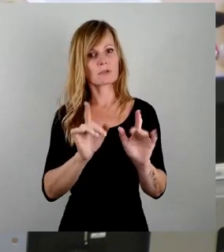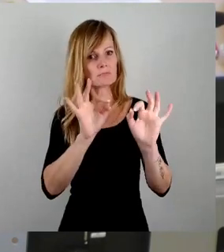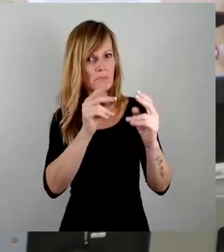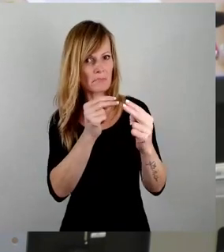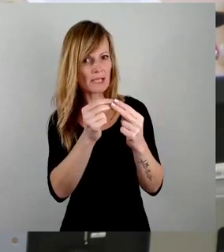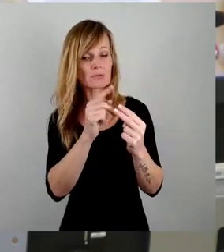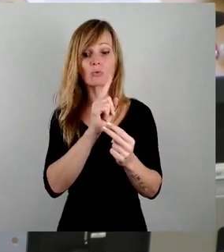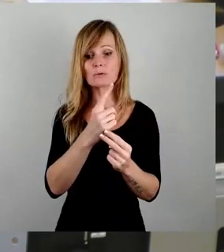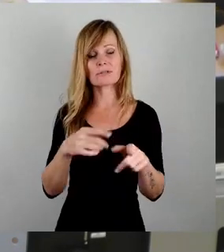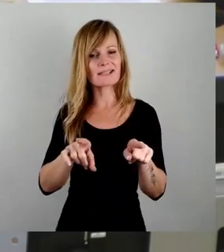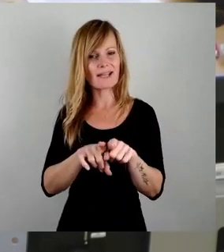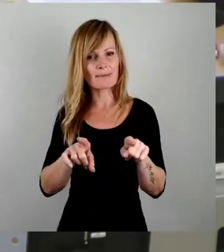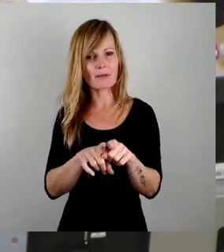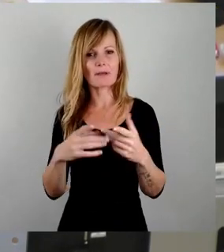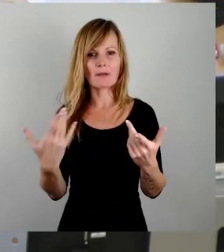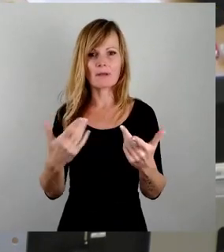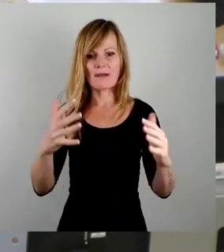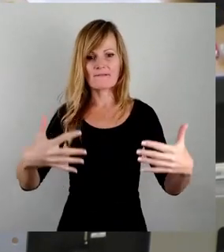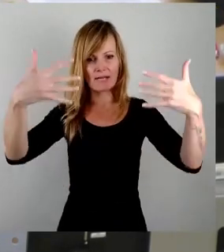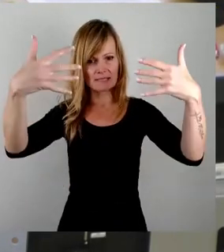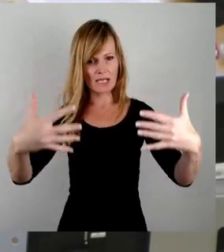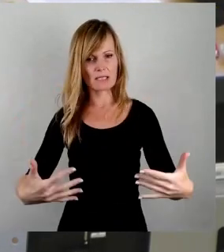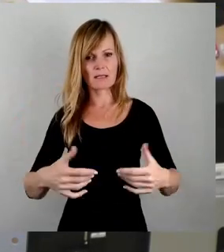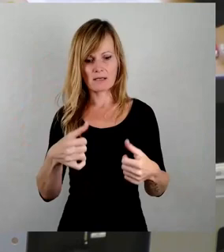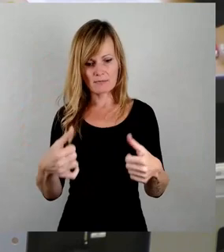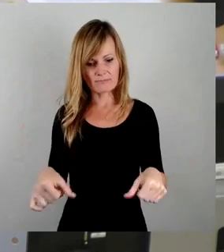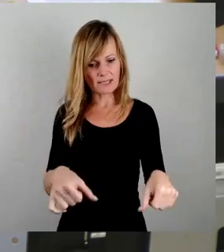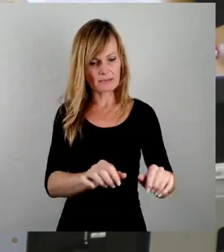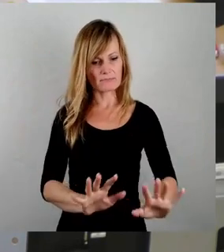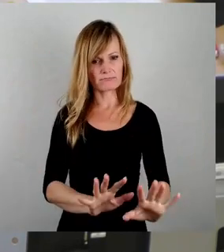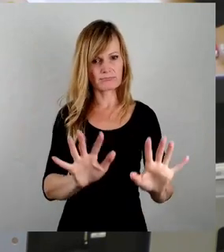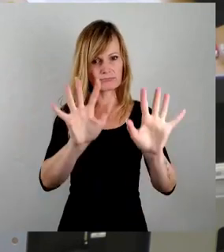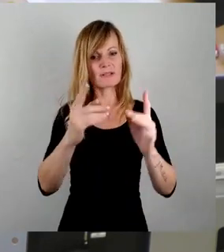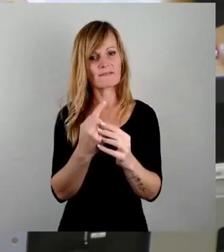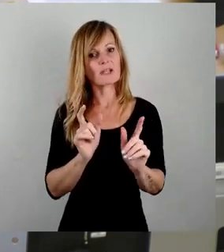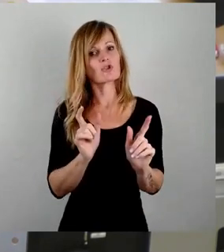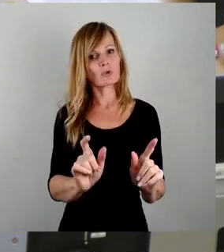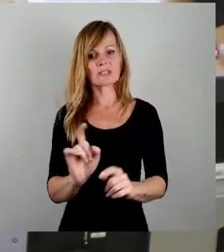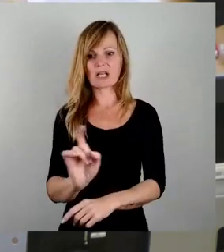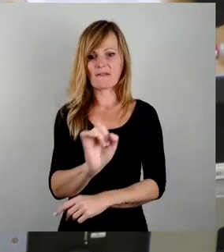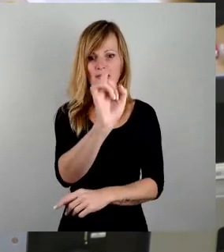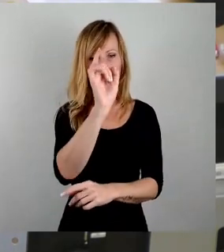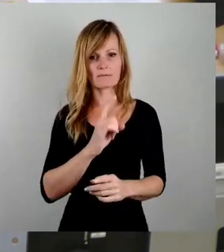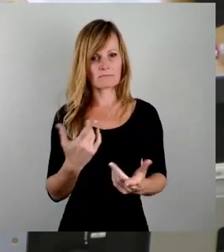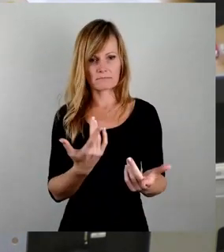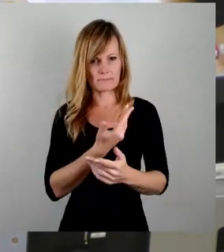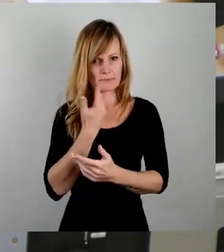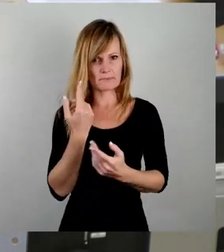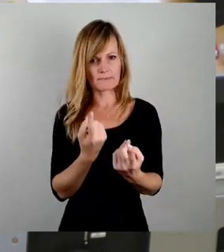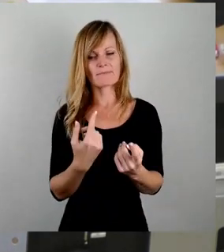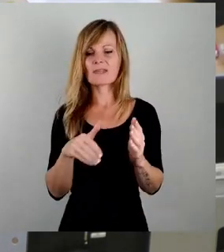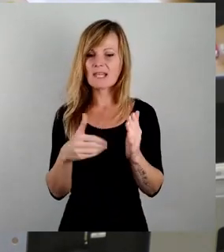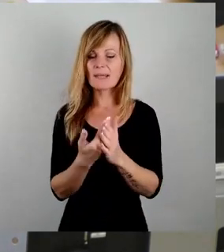an, die Fassade zu begrünen, weil das ja gleichzeitig auch Schutz vor Graffiti ist. Also es gibt eine Handvoll oder Dutzende Möglichkeiten, auch